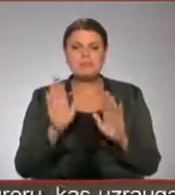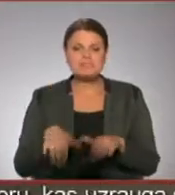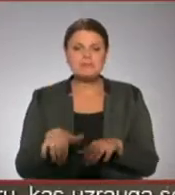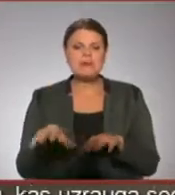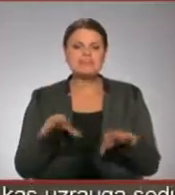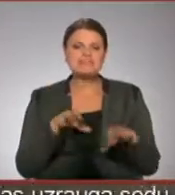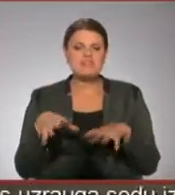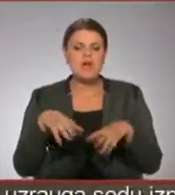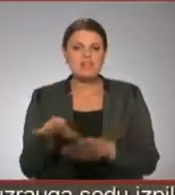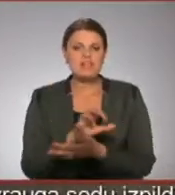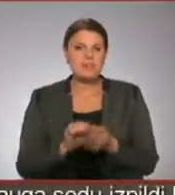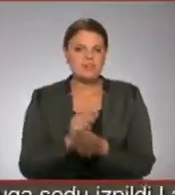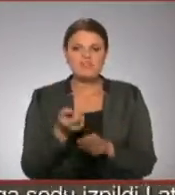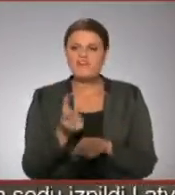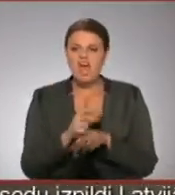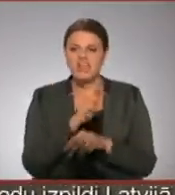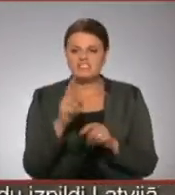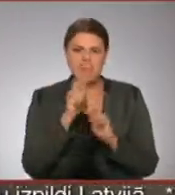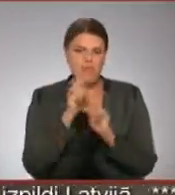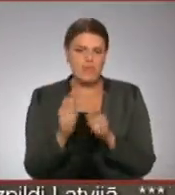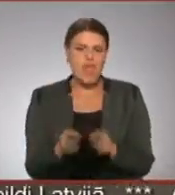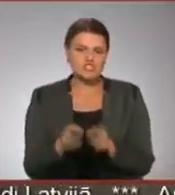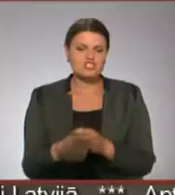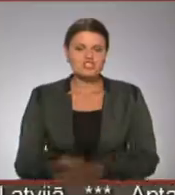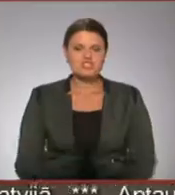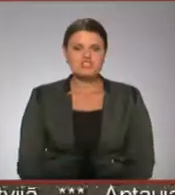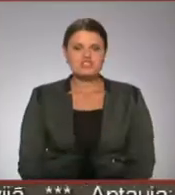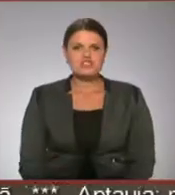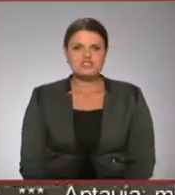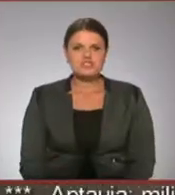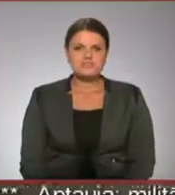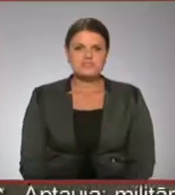dzīvnieku veiktiem postījumiem vairs nepiešķir. Aiga Vendeliņa, Jānis Eicāns, Vidzemes televīzija.